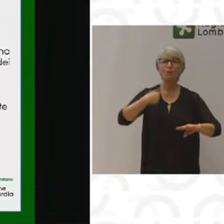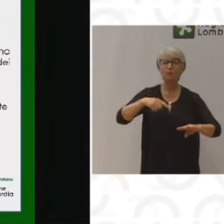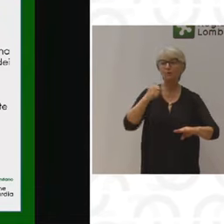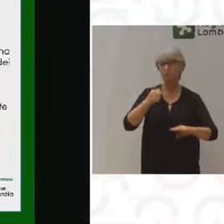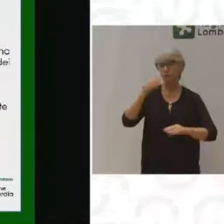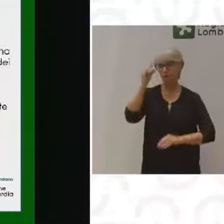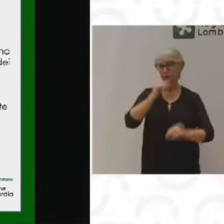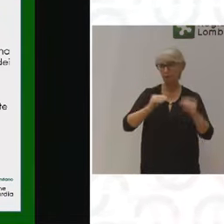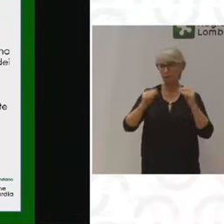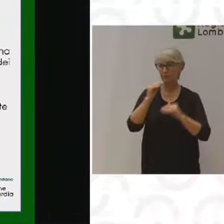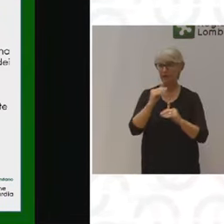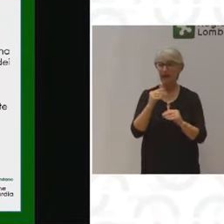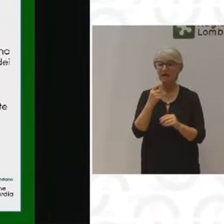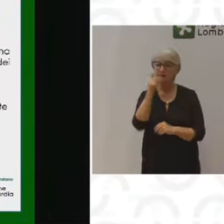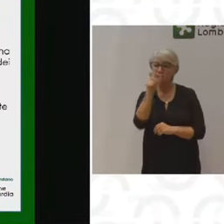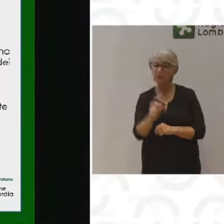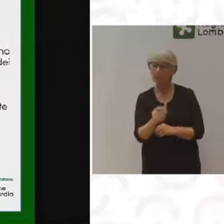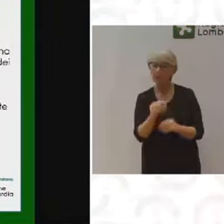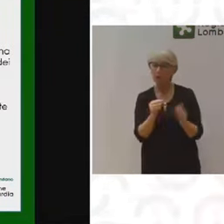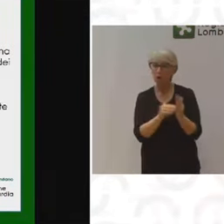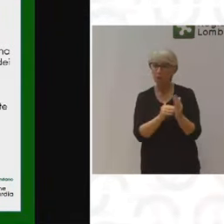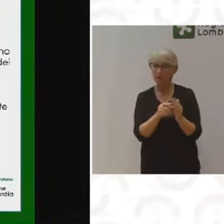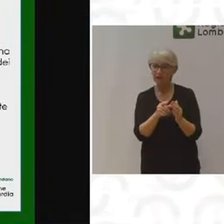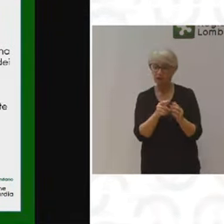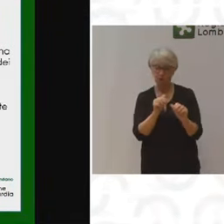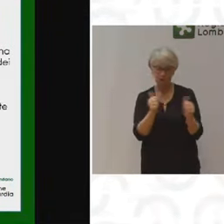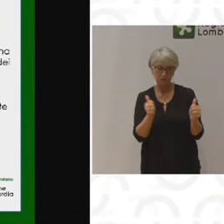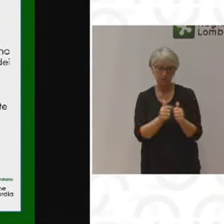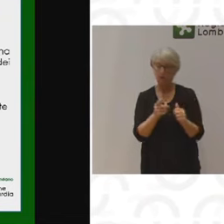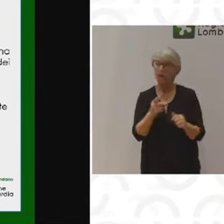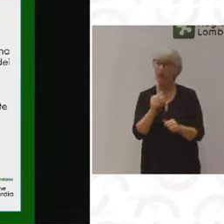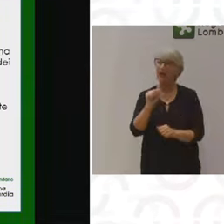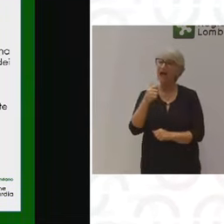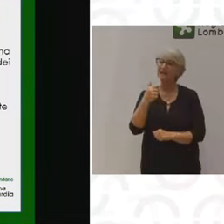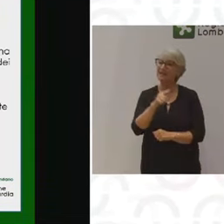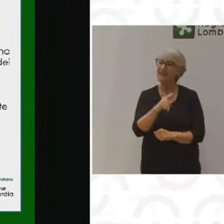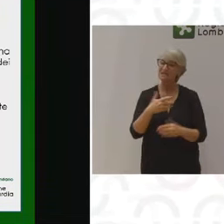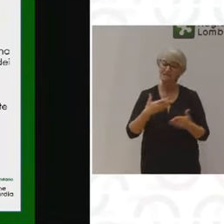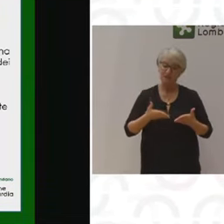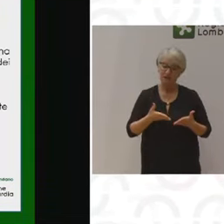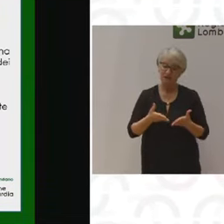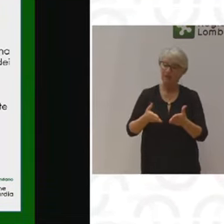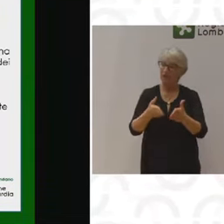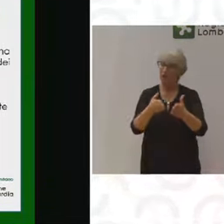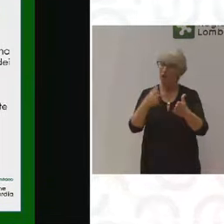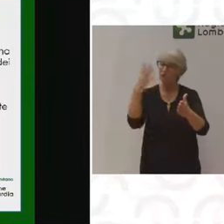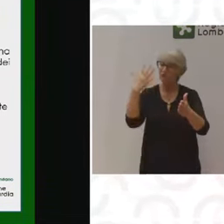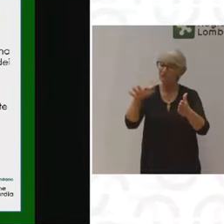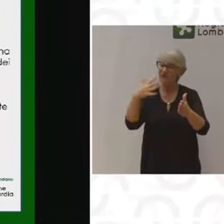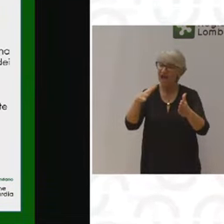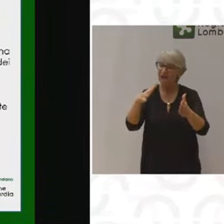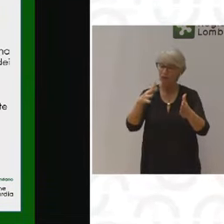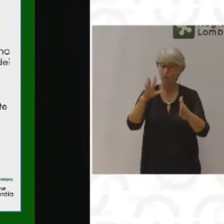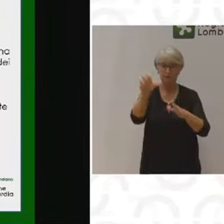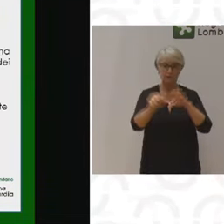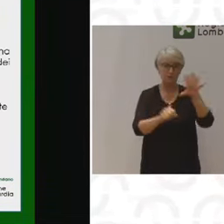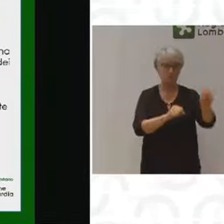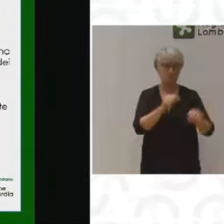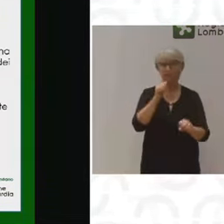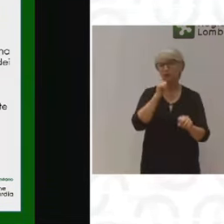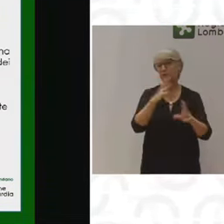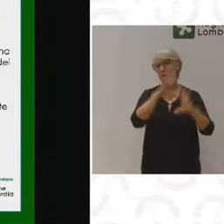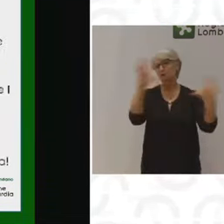a farlo come operatori, e quindi percorso che ogni ATS ha fatto di rimbalzo con i propri territori, e la